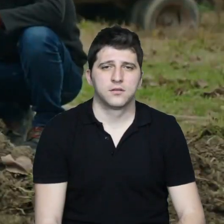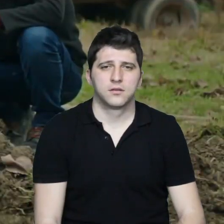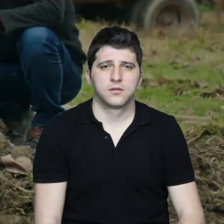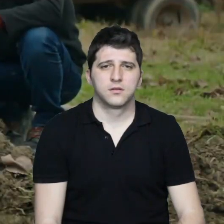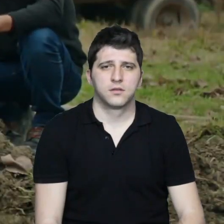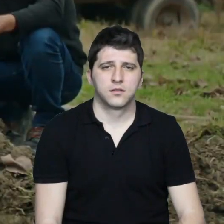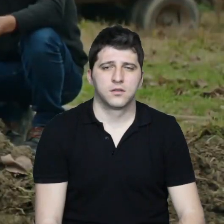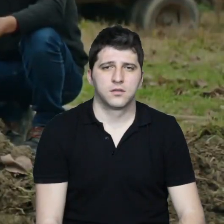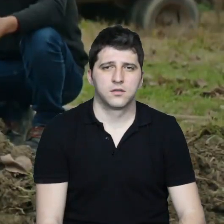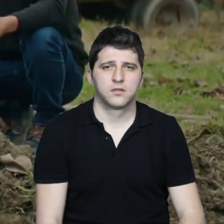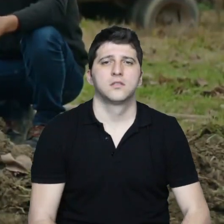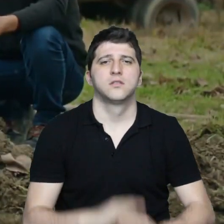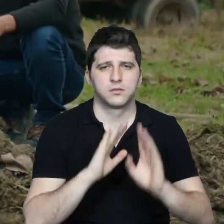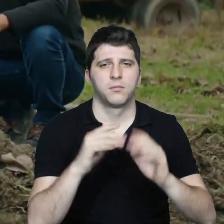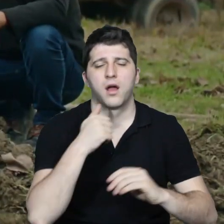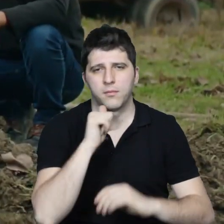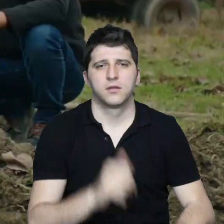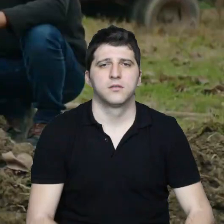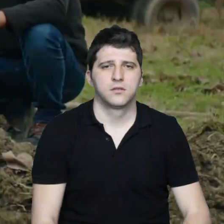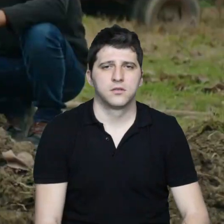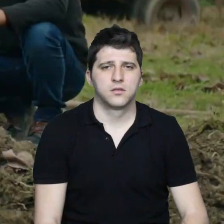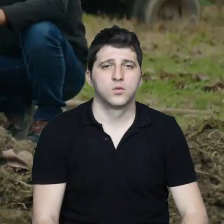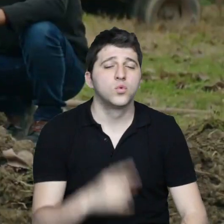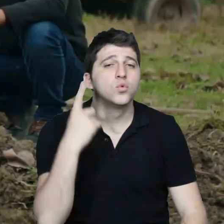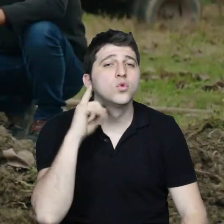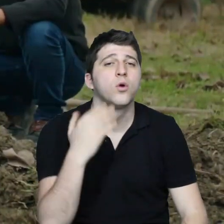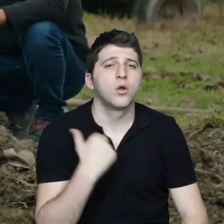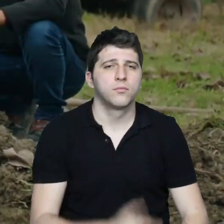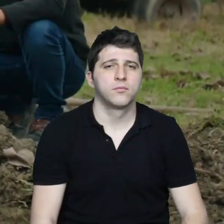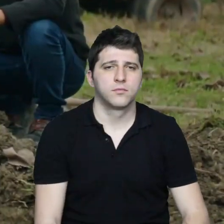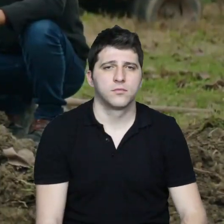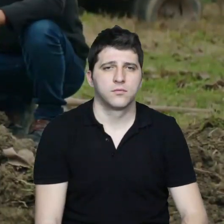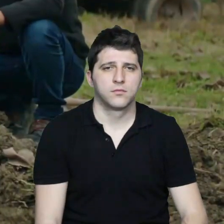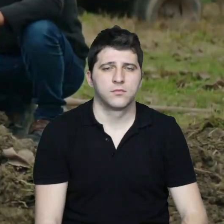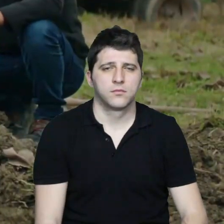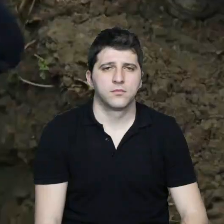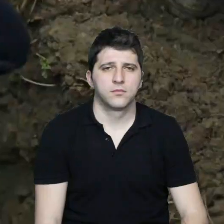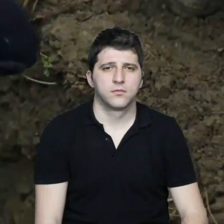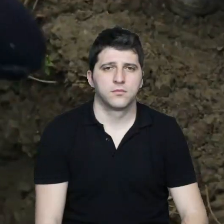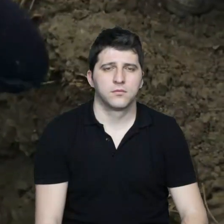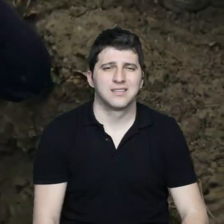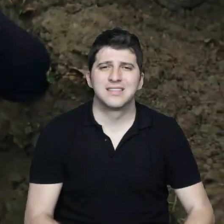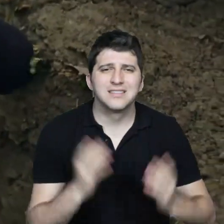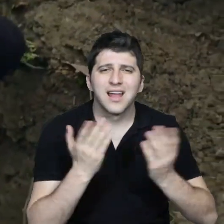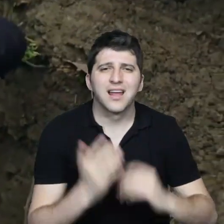kaskı. Tamam abi. Duymuyorum. Hadi be.